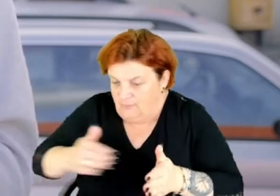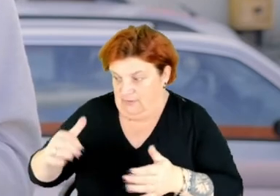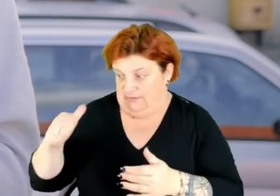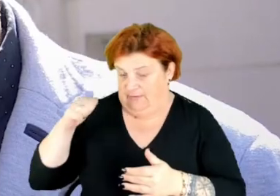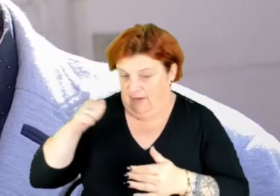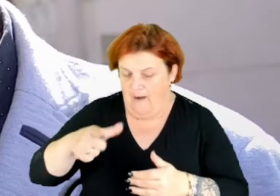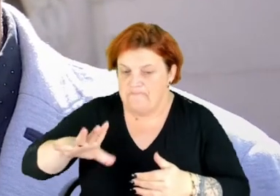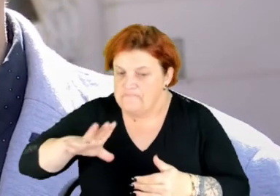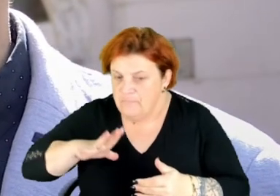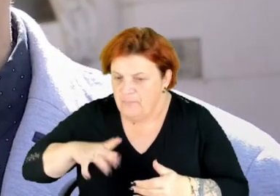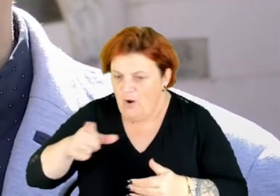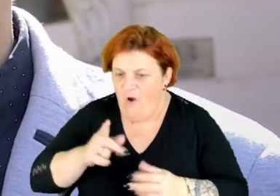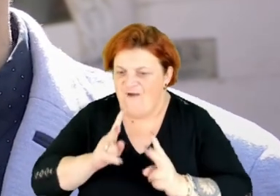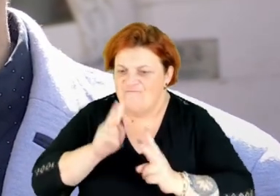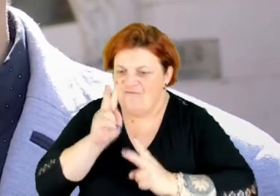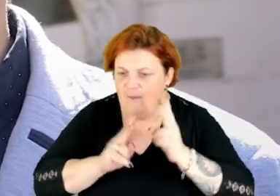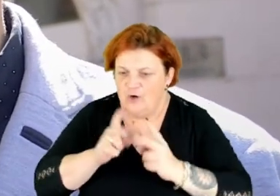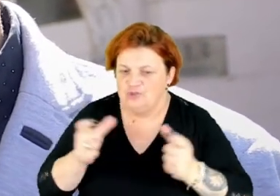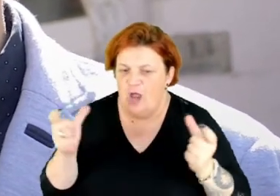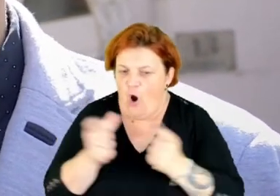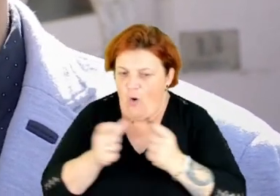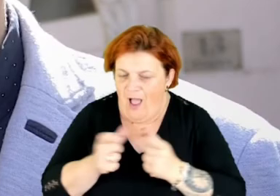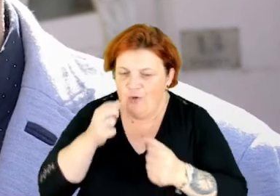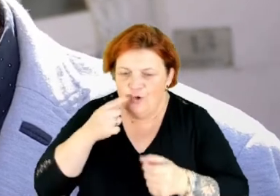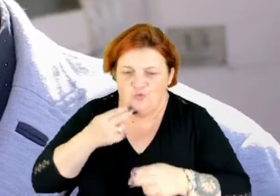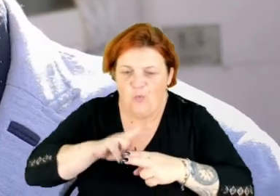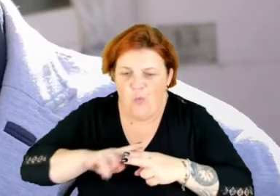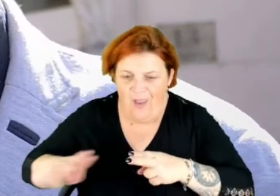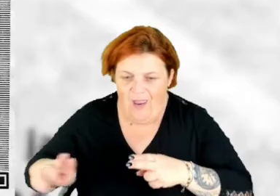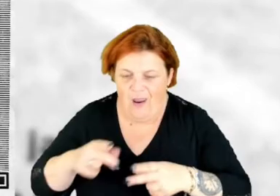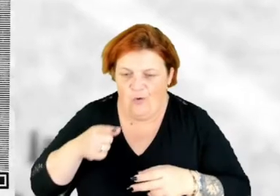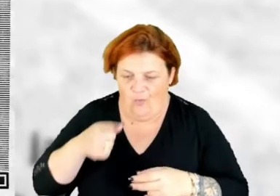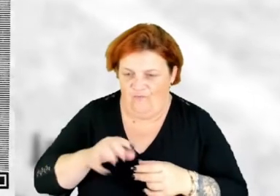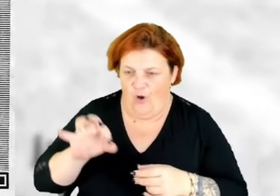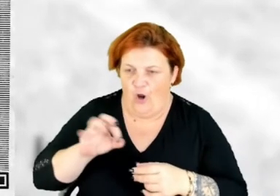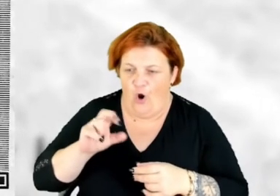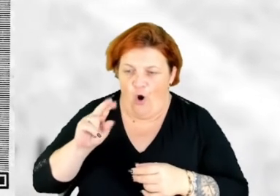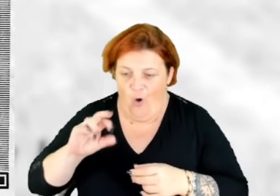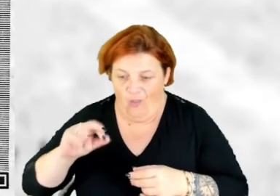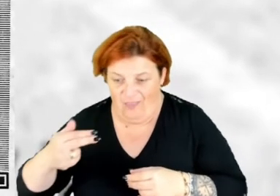znajdowała się fabryka czekolady i cukierków Glocona.